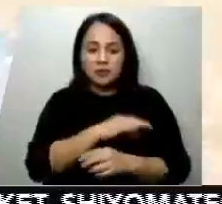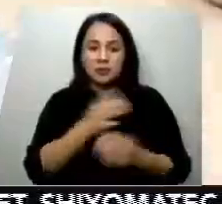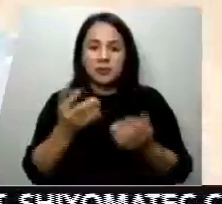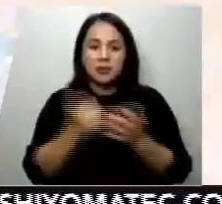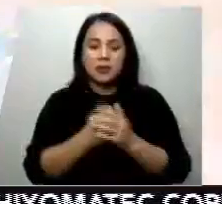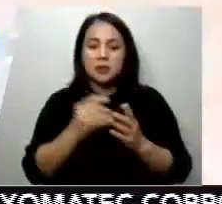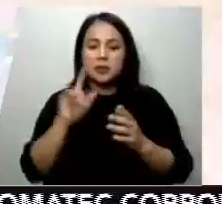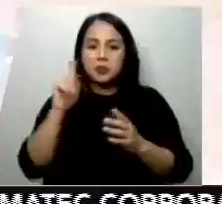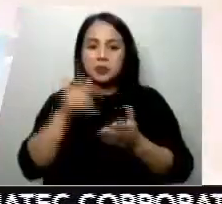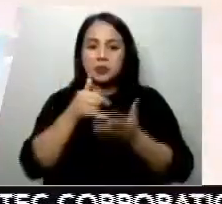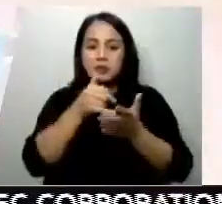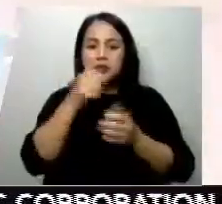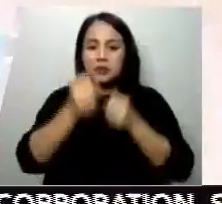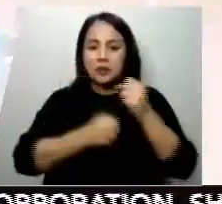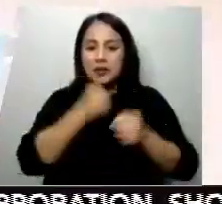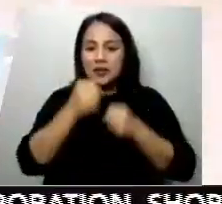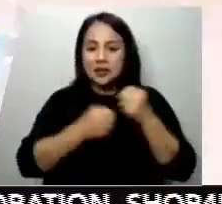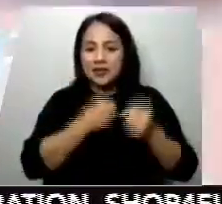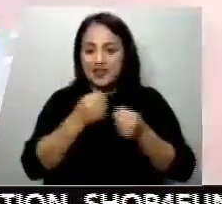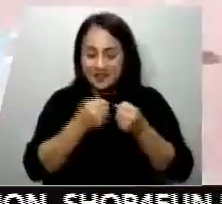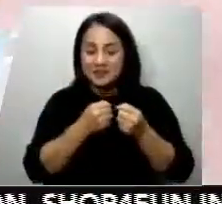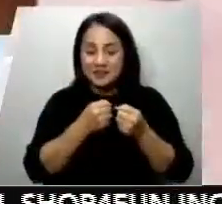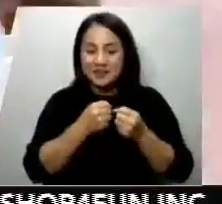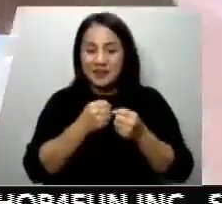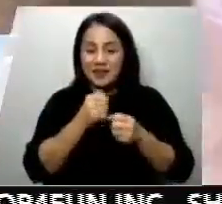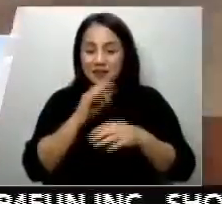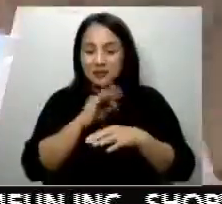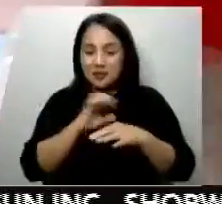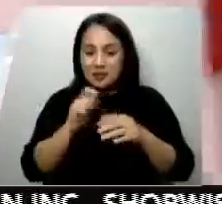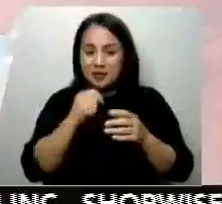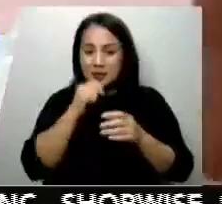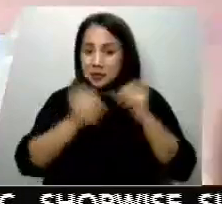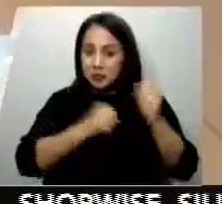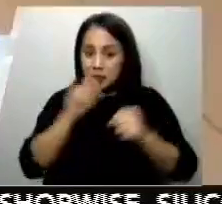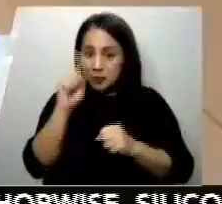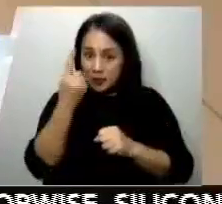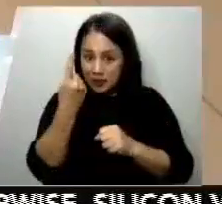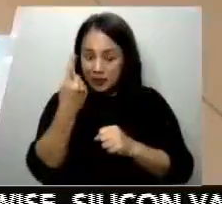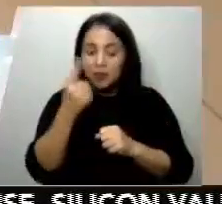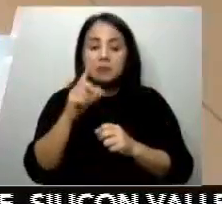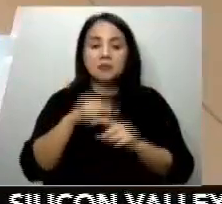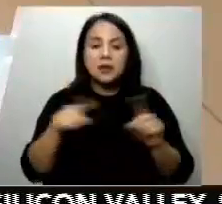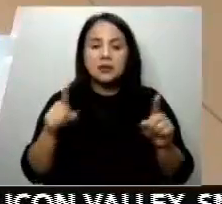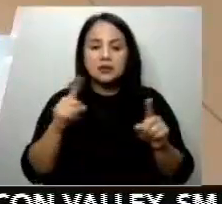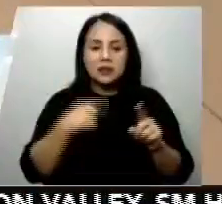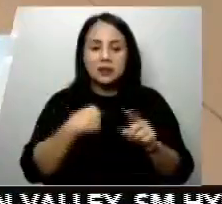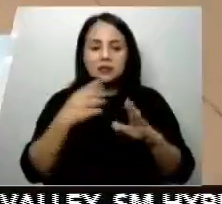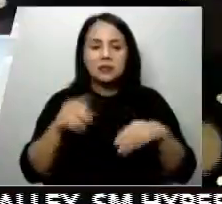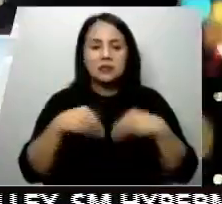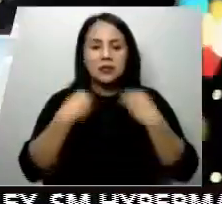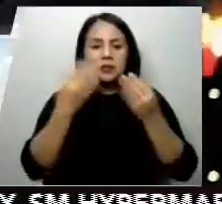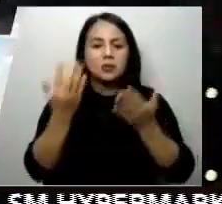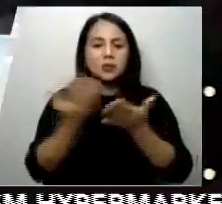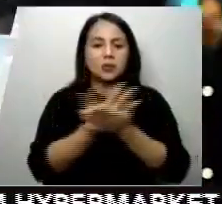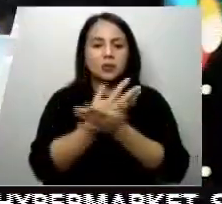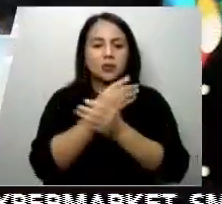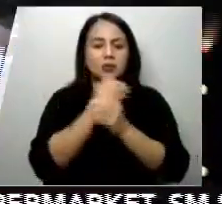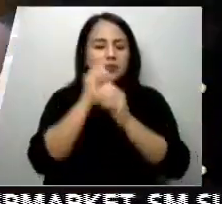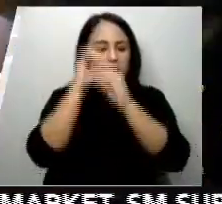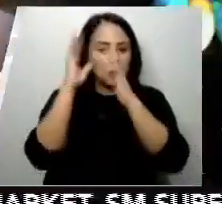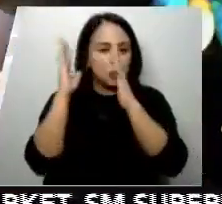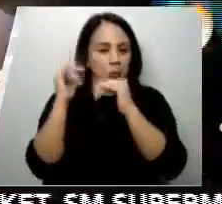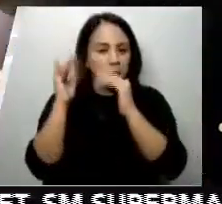running blade, hindi lamang para makalakan o makatakbo, kundi mabigyan ng bagong pag-asa. I'm supporting